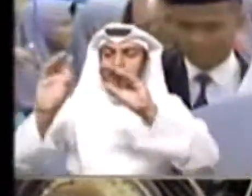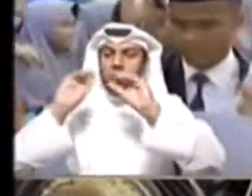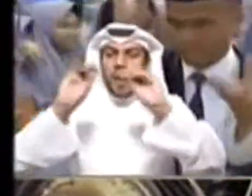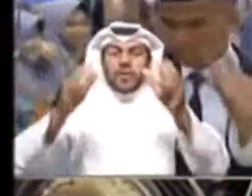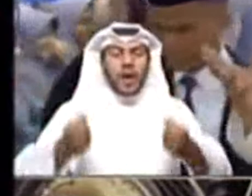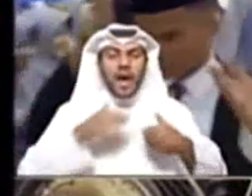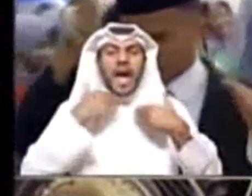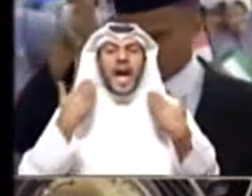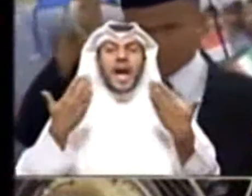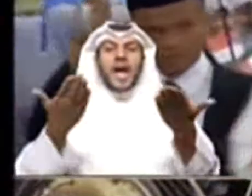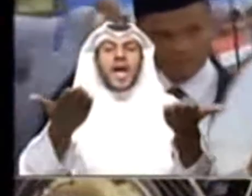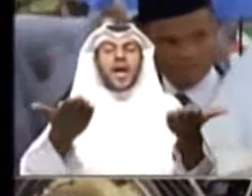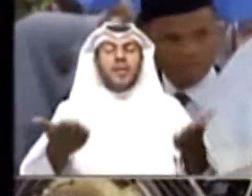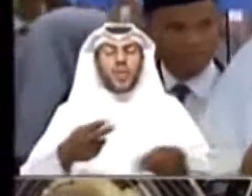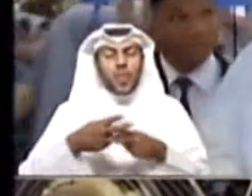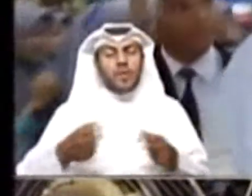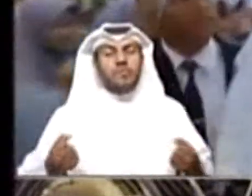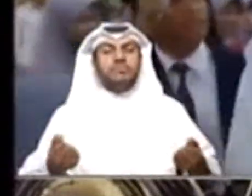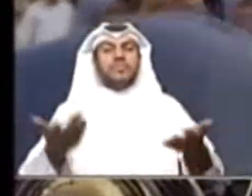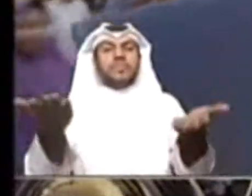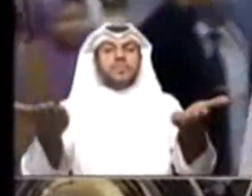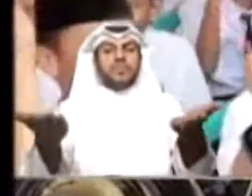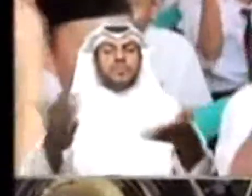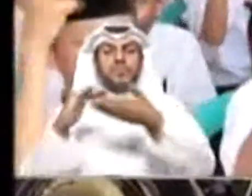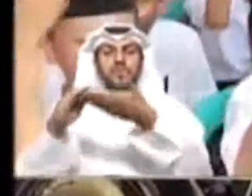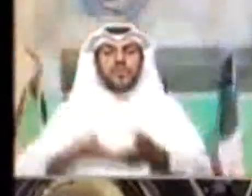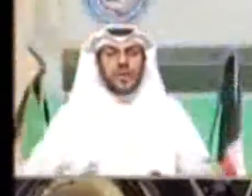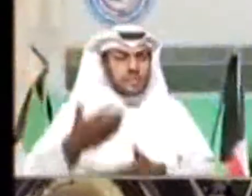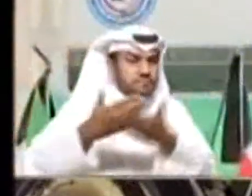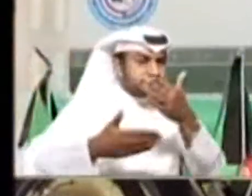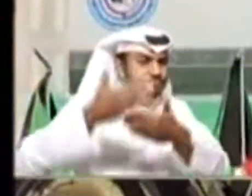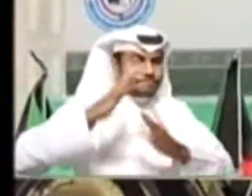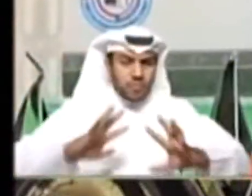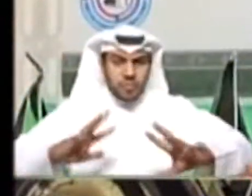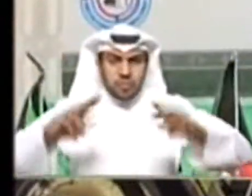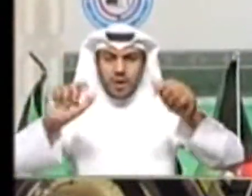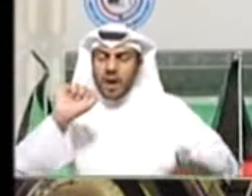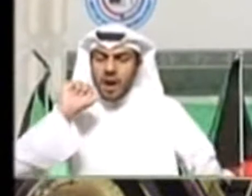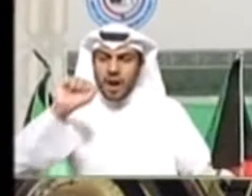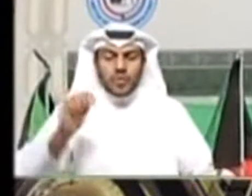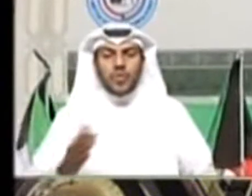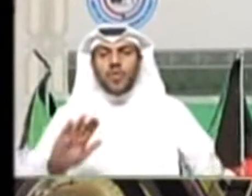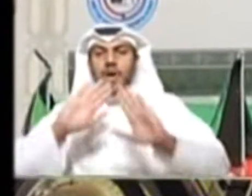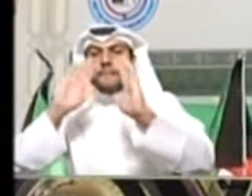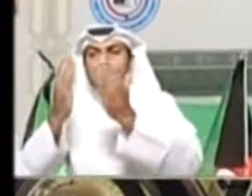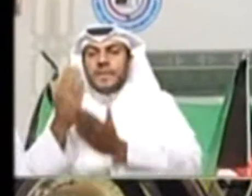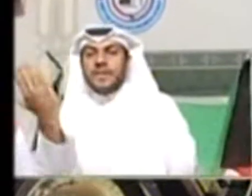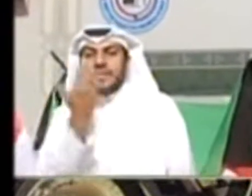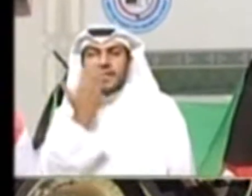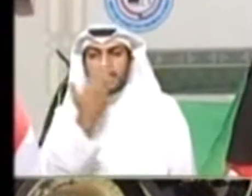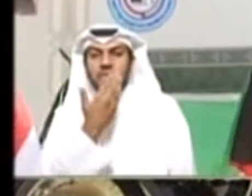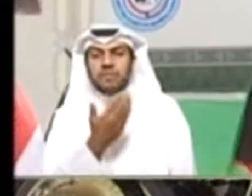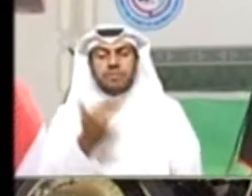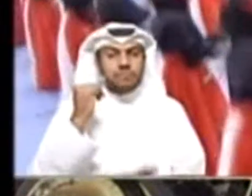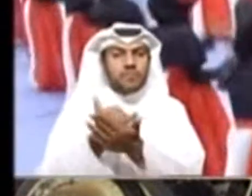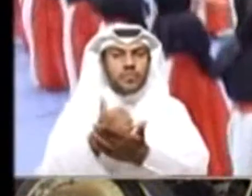المحتاجين بمختلف أنحاء العالم، والتي توجت بتسميتها مركزا للعمل الإنساني من قبل الأمم المتحدة،